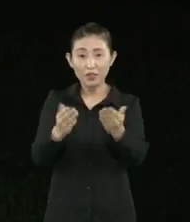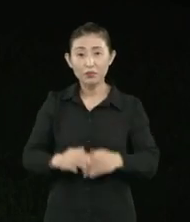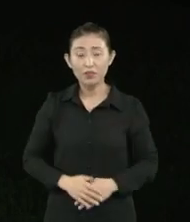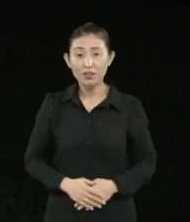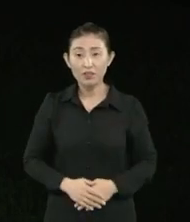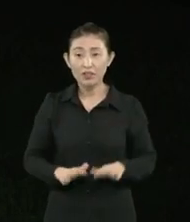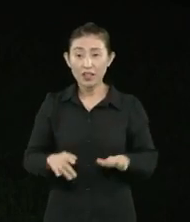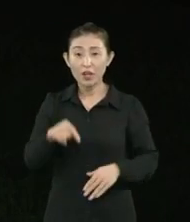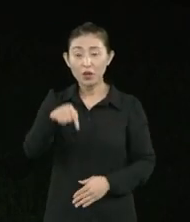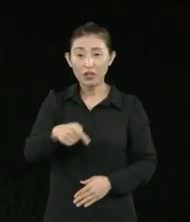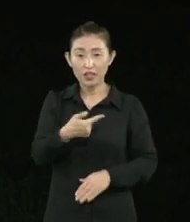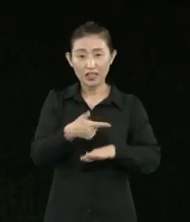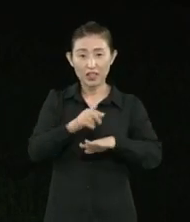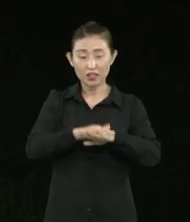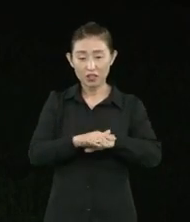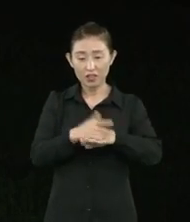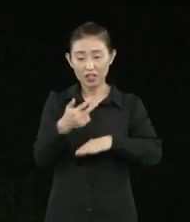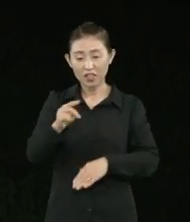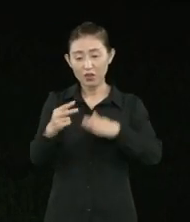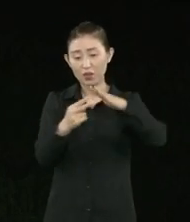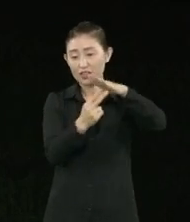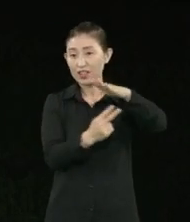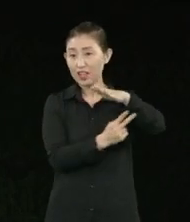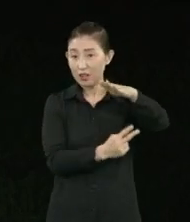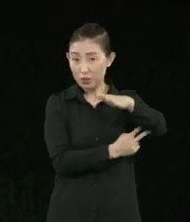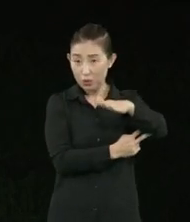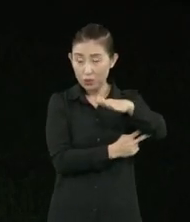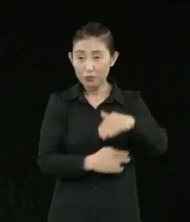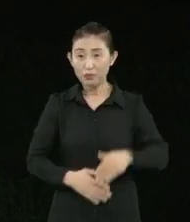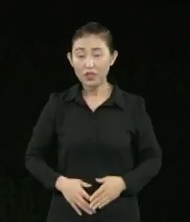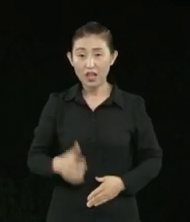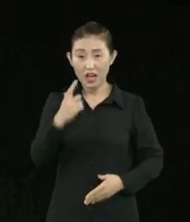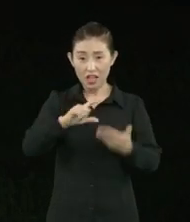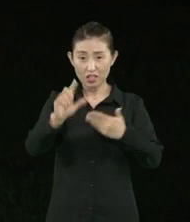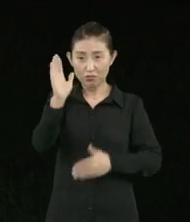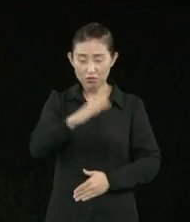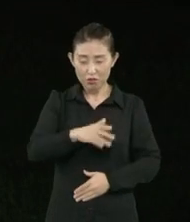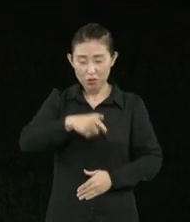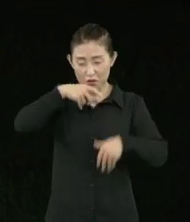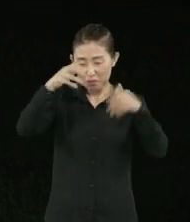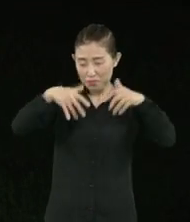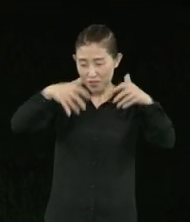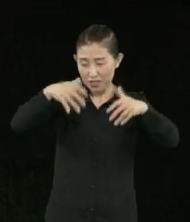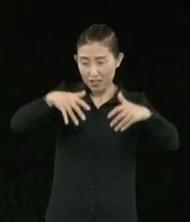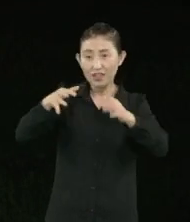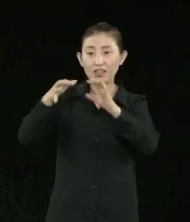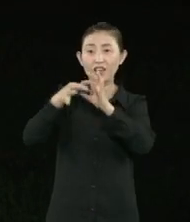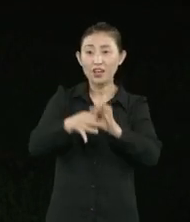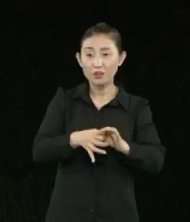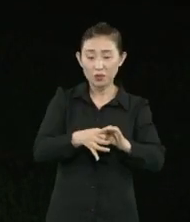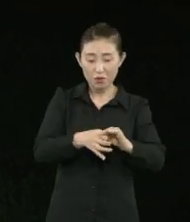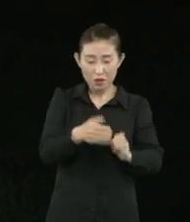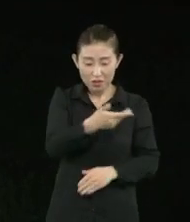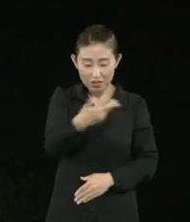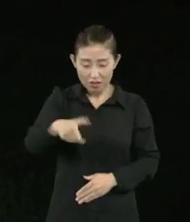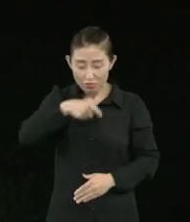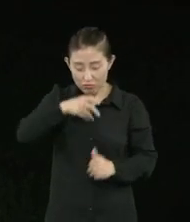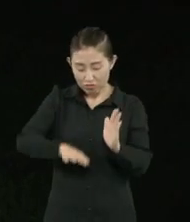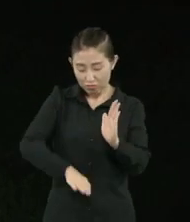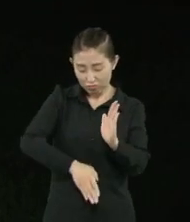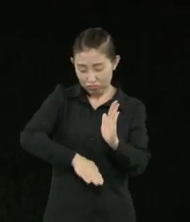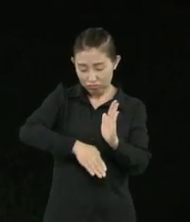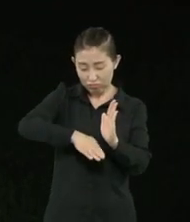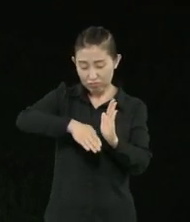네 저는 대전대 독백 요 앞에 나와있습니다 오전부터 계속된 비로 위험 수위까지 아니지만 현재 이곳에 수위도 점차 높아지고 있는